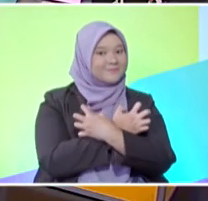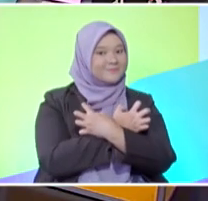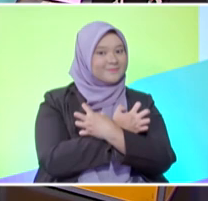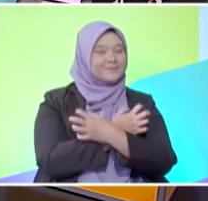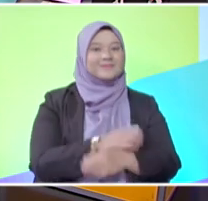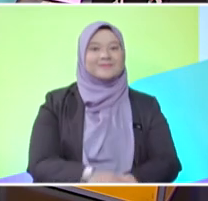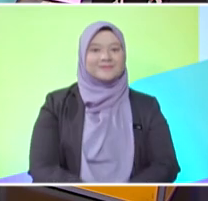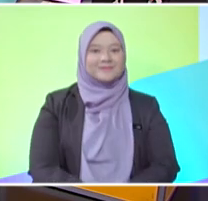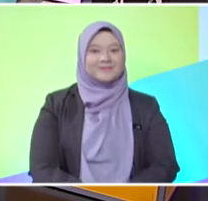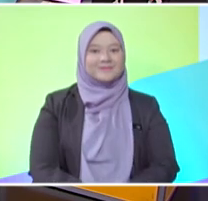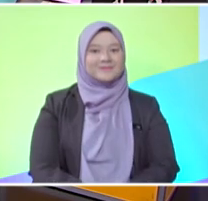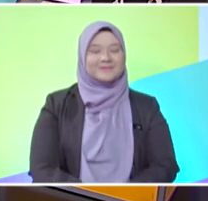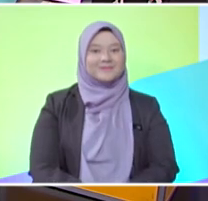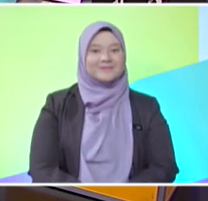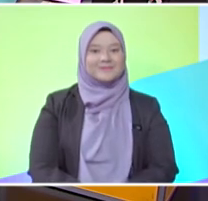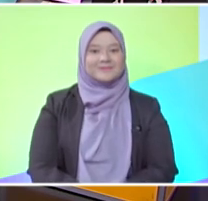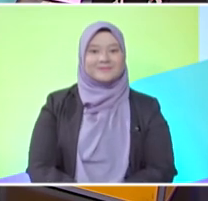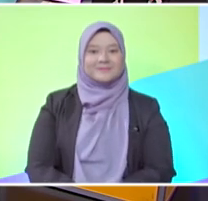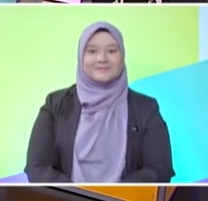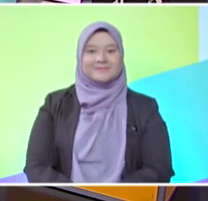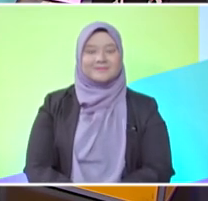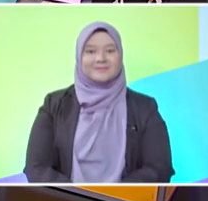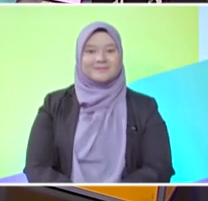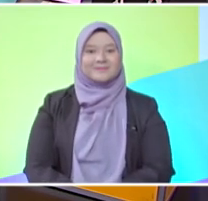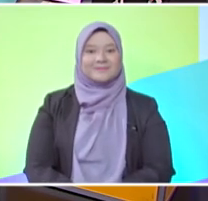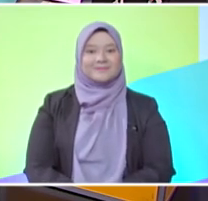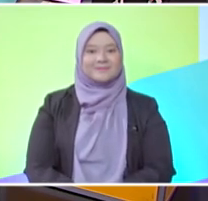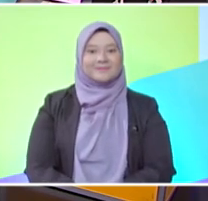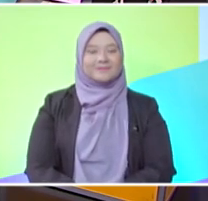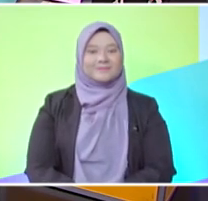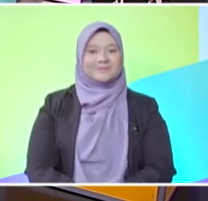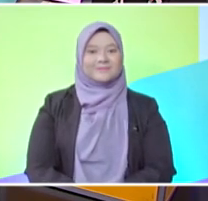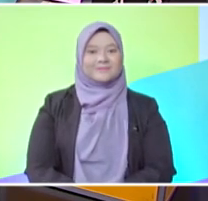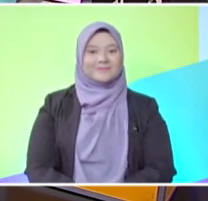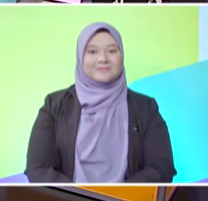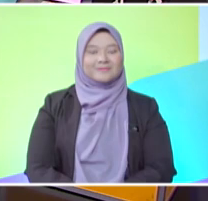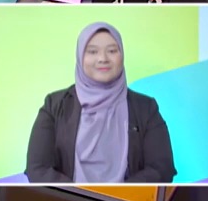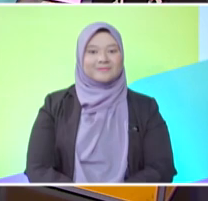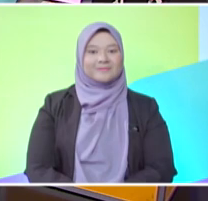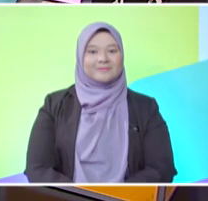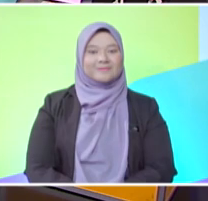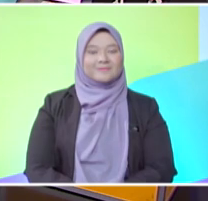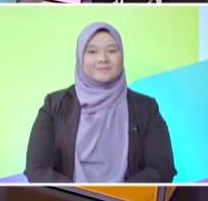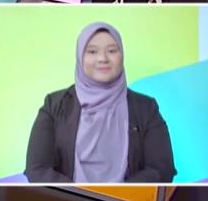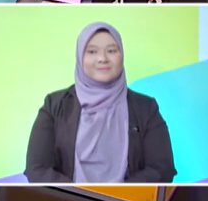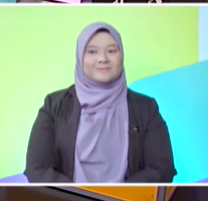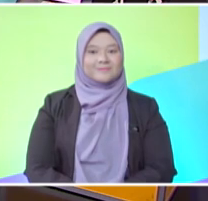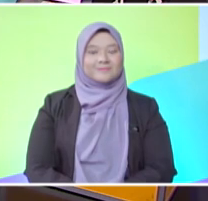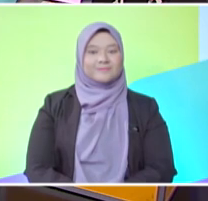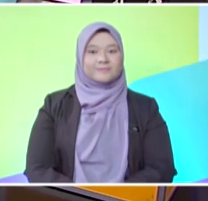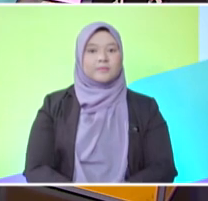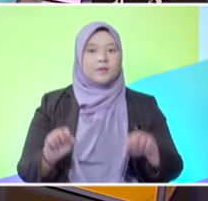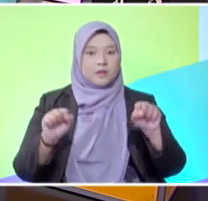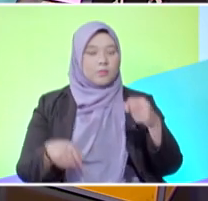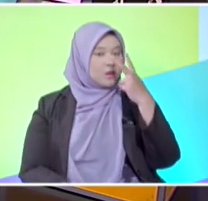itu contoh-contoh hewan yang makan daging dan tumbuh-tumbuhan di hadapan Aza pun ada contoh-contohkan tiga contoh